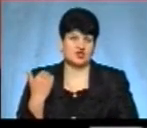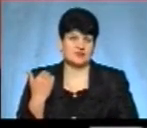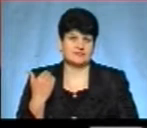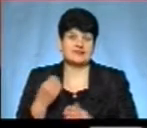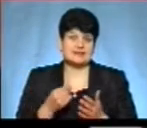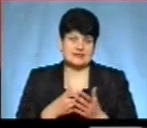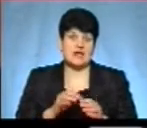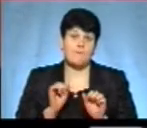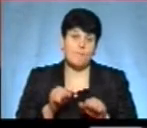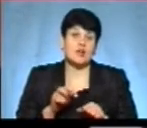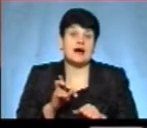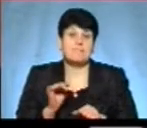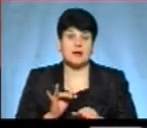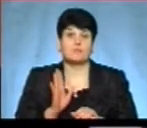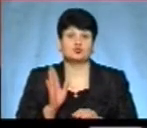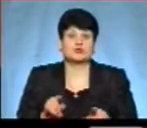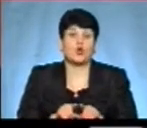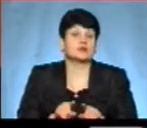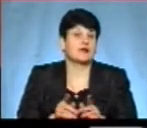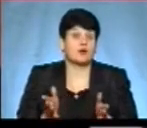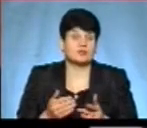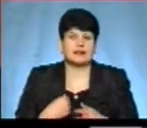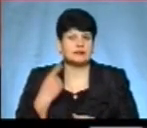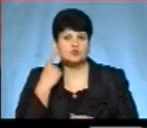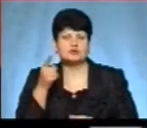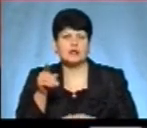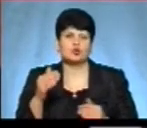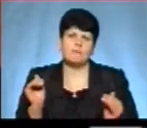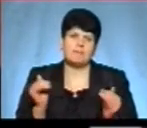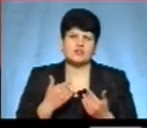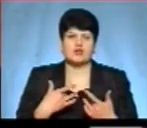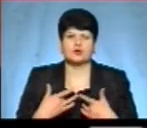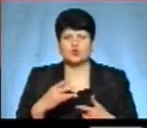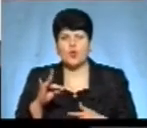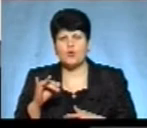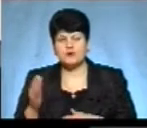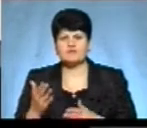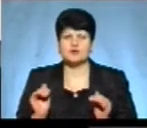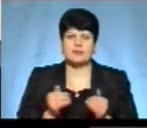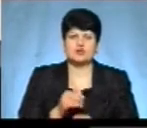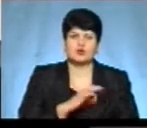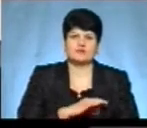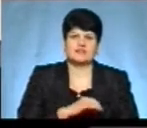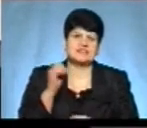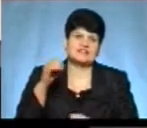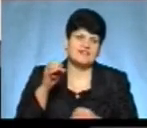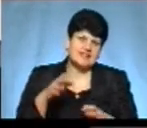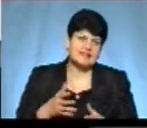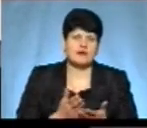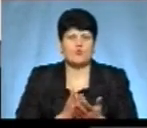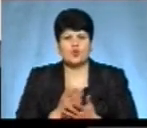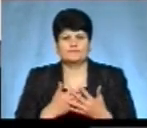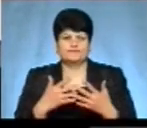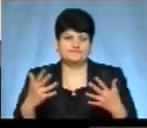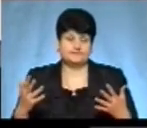ціна могла бути, напевне, одинаковою. Так? Бо я не думаю, що там було менше акторів, чи там менше використовувалося якогось світла, чи інших послуг, які